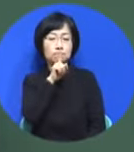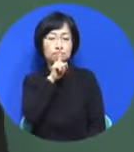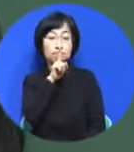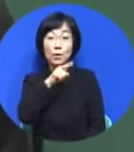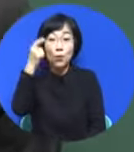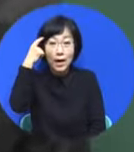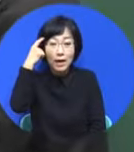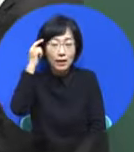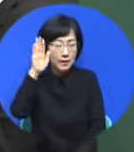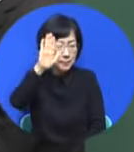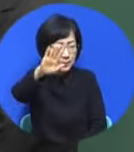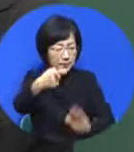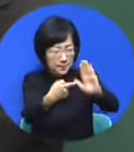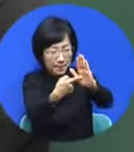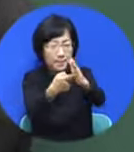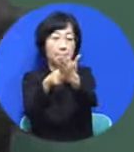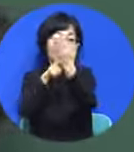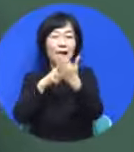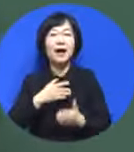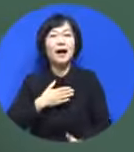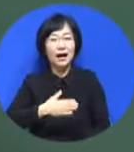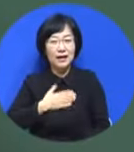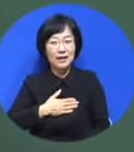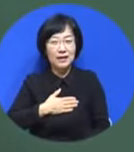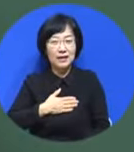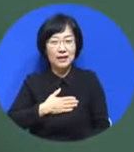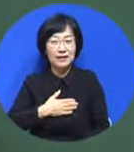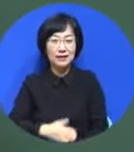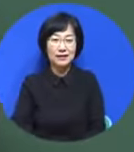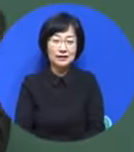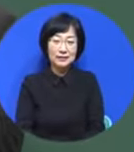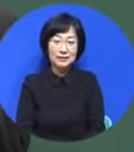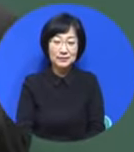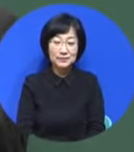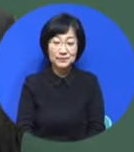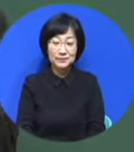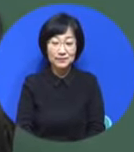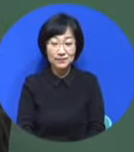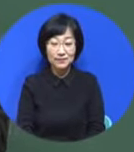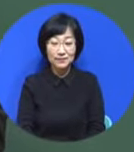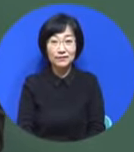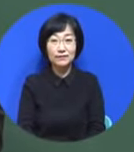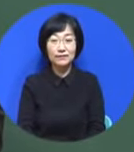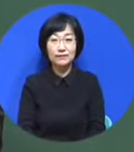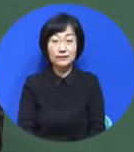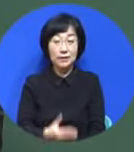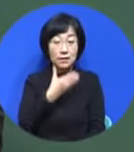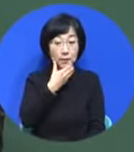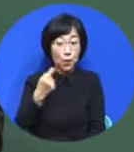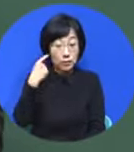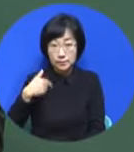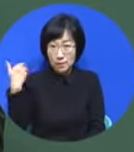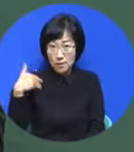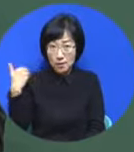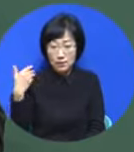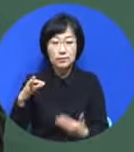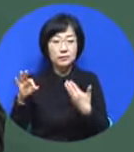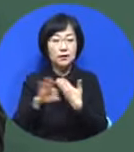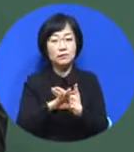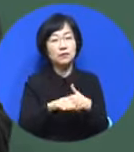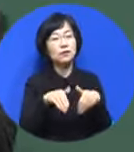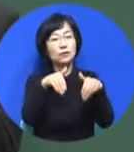I already know the future. 답은 똑같습니다. And the answer is the same. 복음 못 누리면 노예가 되는 겁니다. If you do not